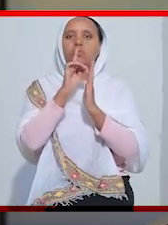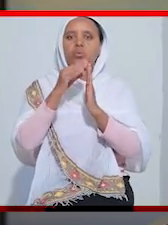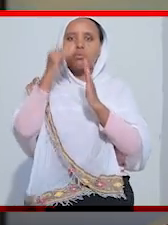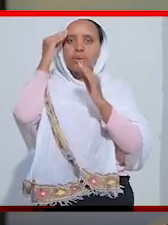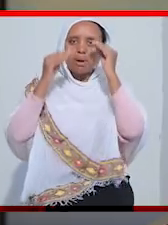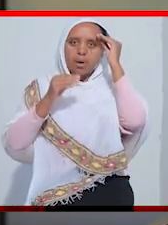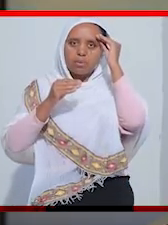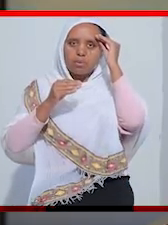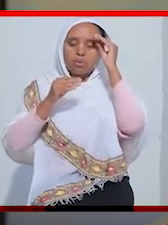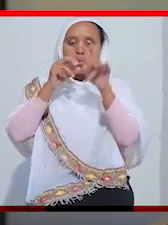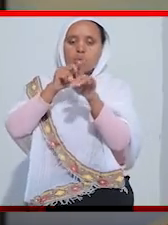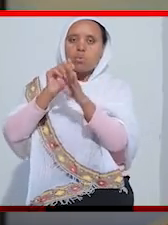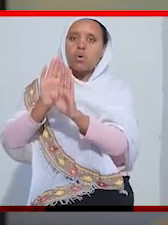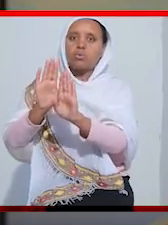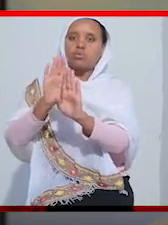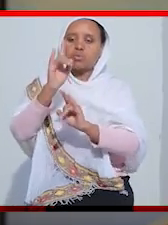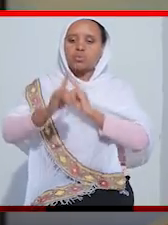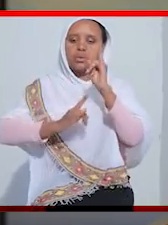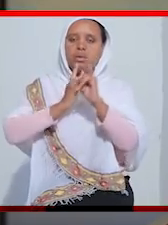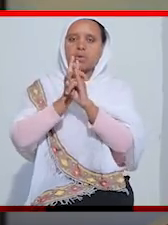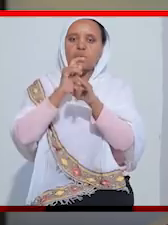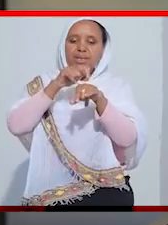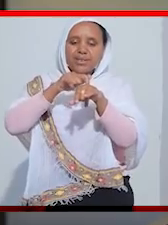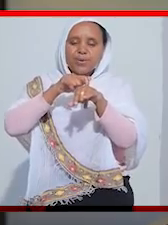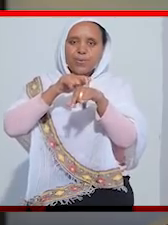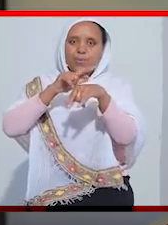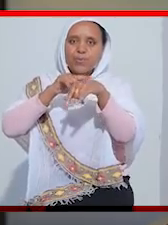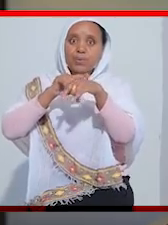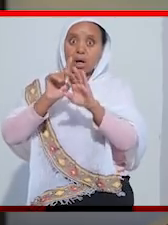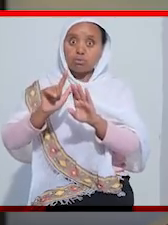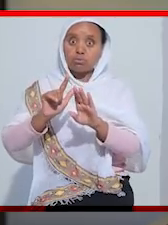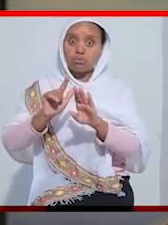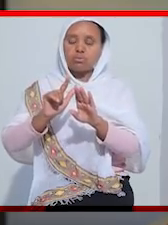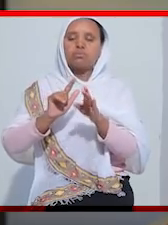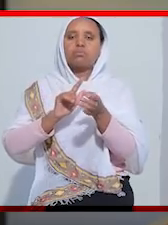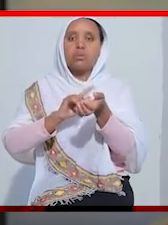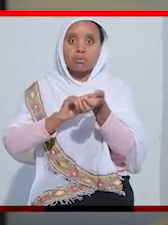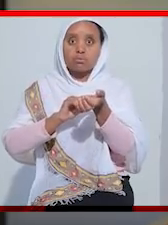ነው የምንማማረው። ወቅቱ፣ ዘመኑ፣ ጊዜው፣ ሰዓቱ